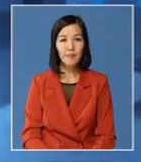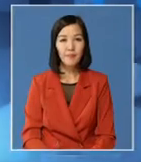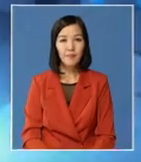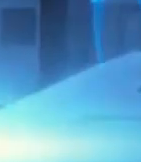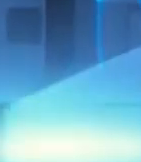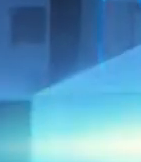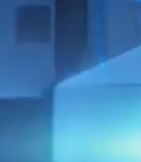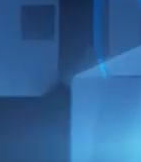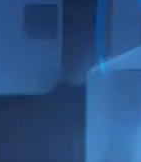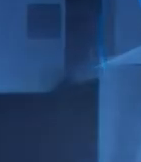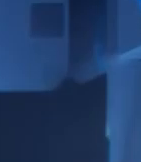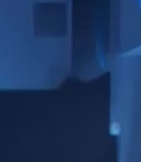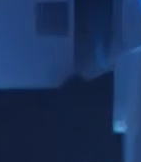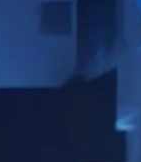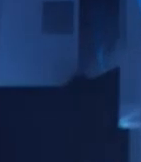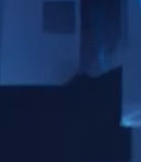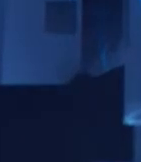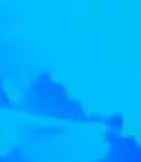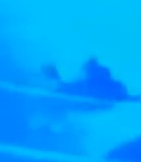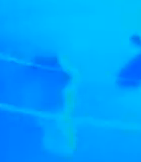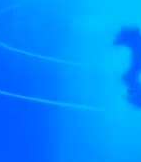Мұқанов, жетісу арнасы, Қаратал ауданынан.